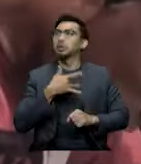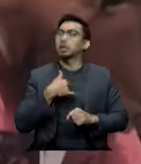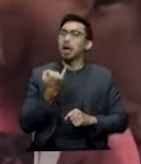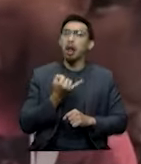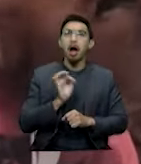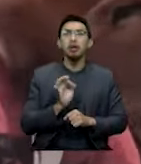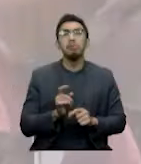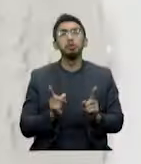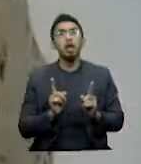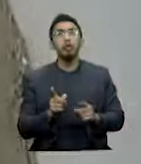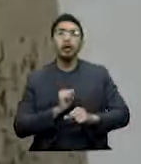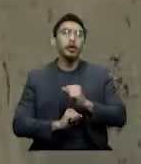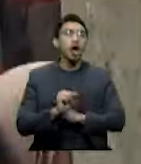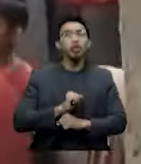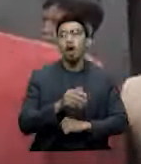naik motor, belanja.